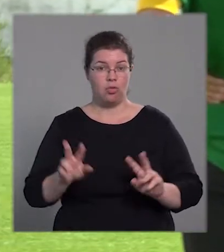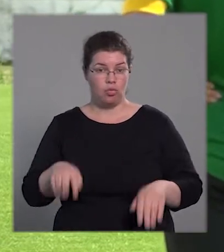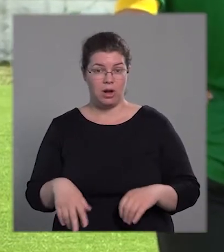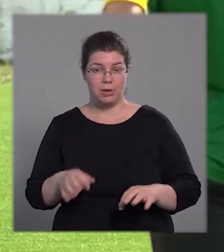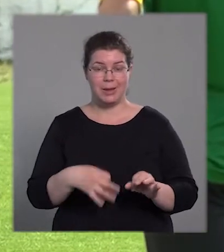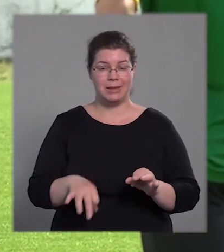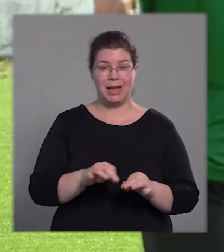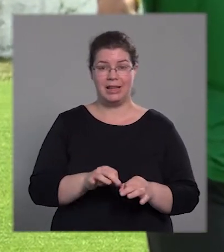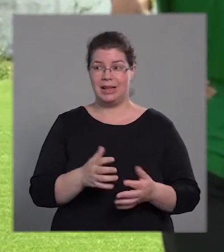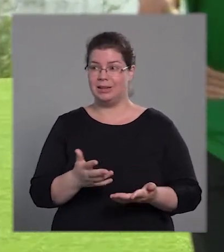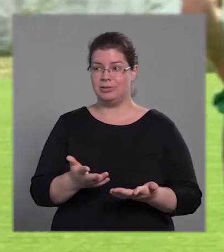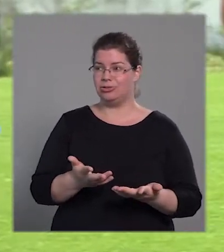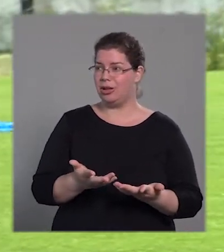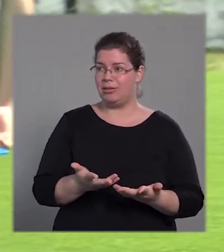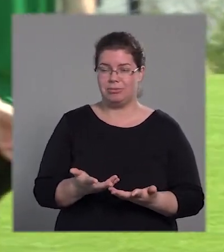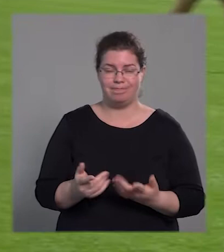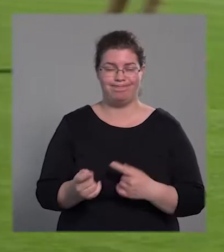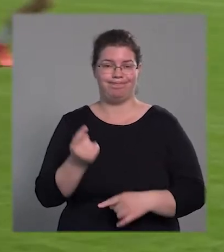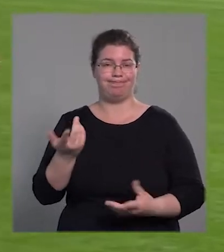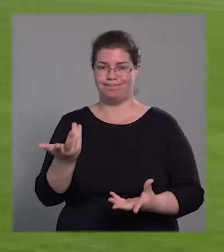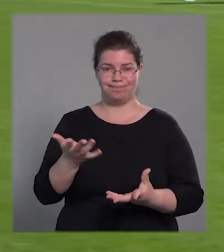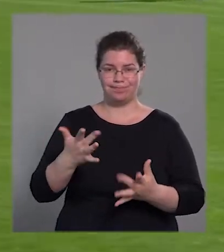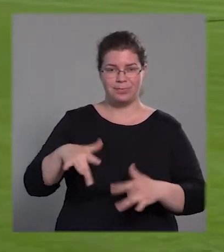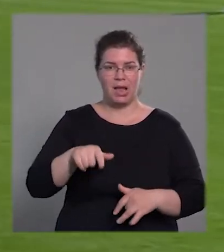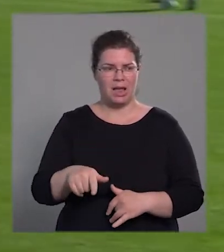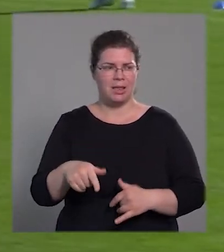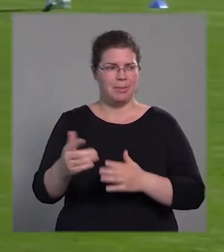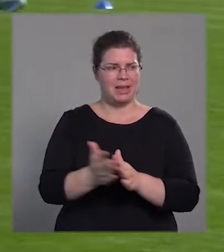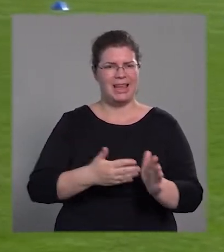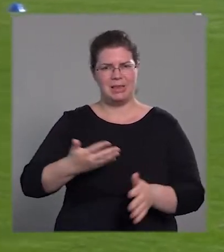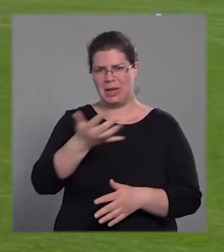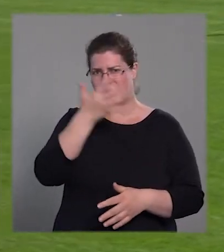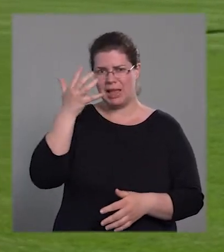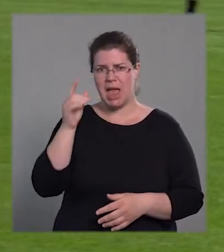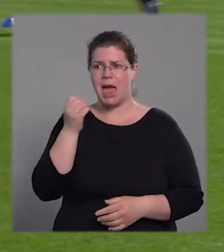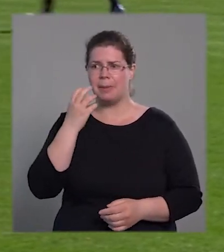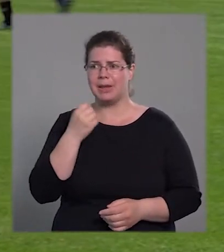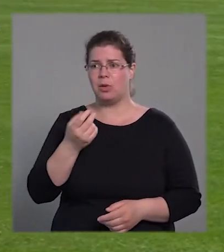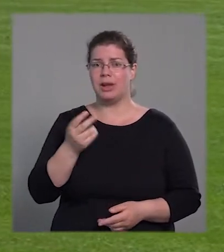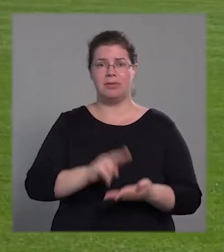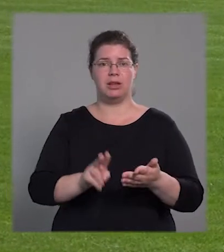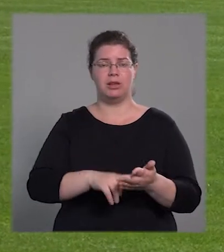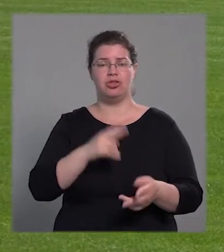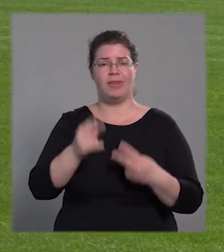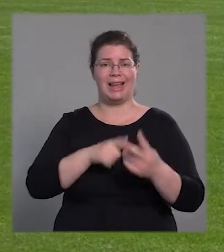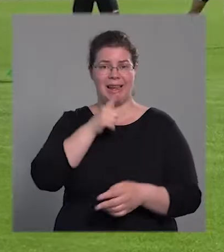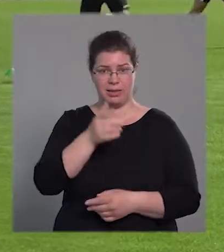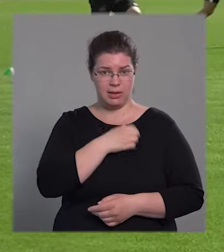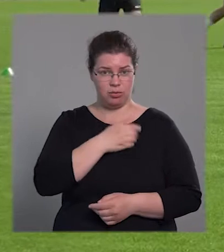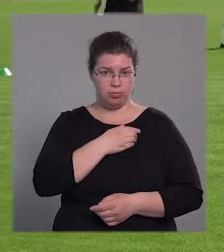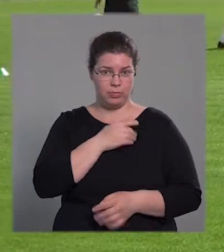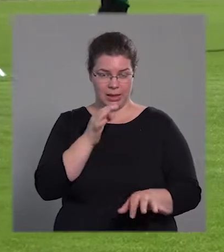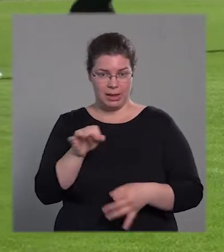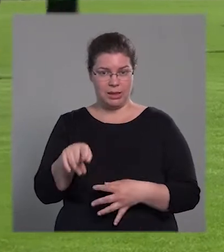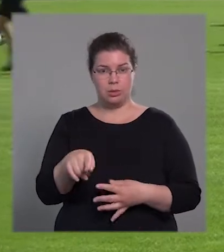teljesen irreguláris körülmények között kezdődik majd ez a nyár, amikor hivatalosan is véget ér az iskola. Készültök arra,